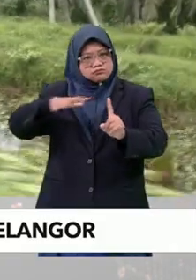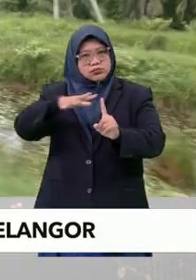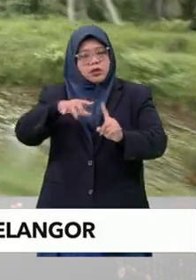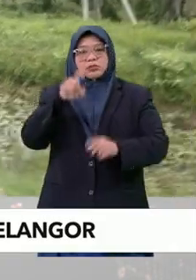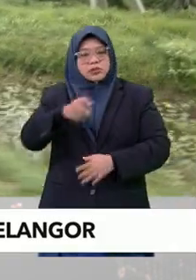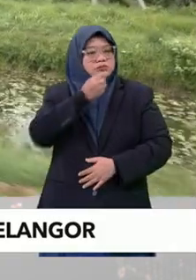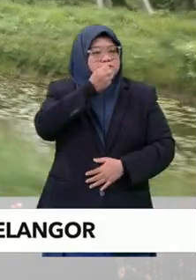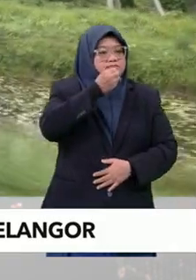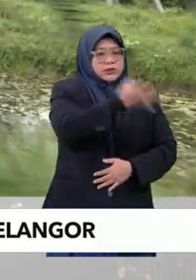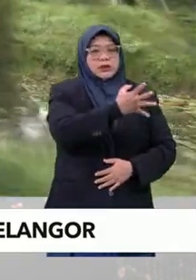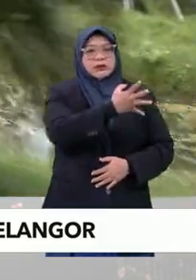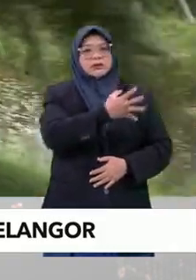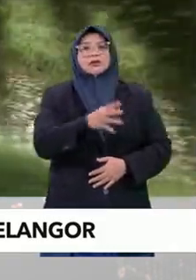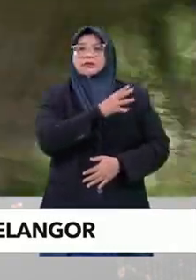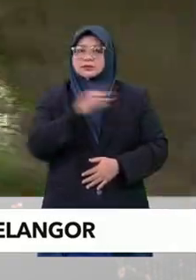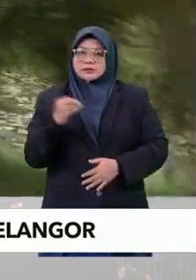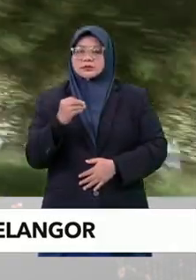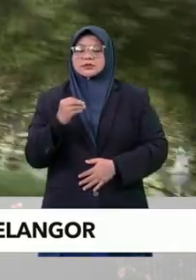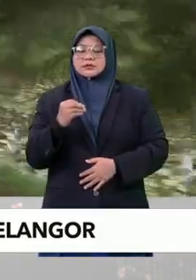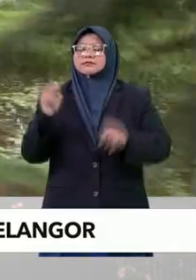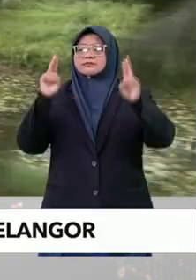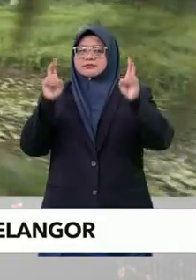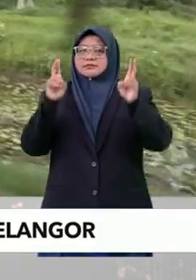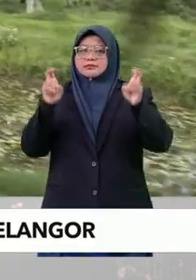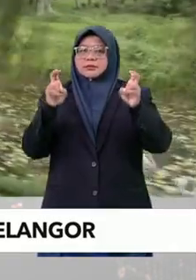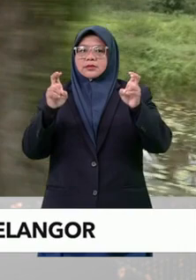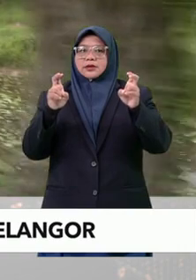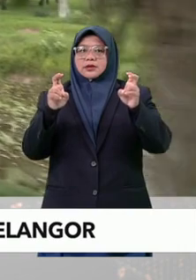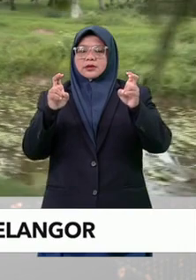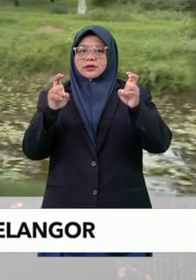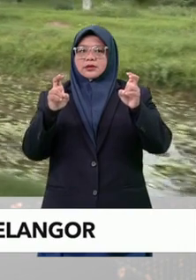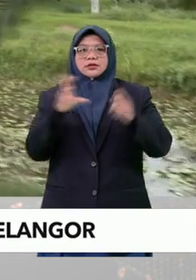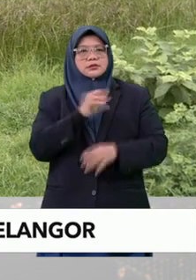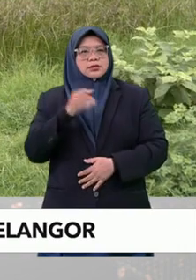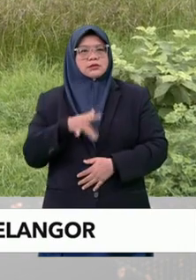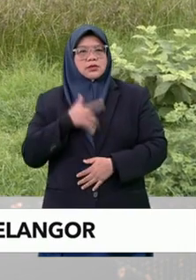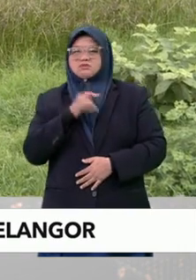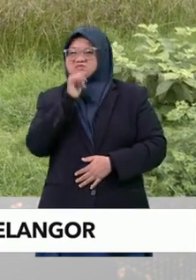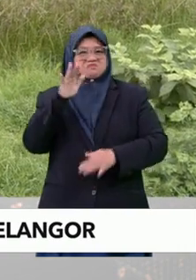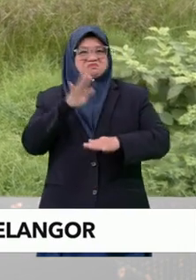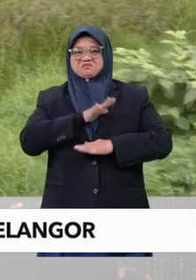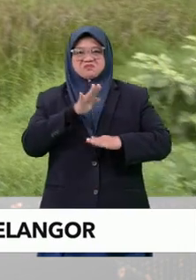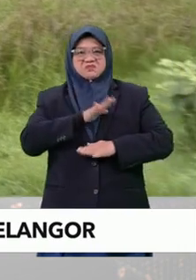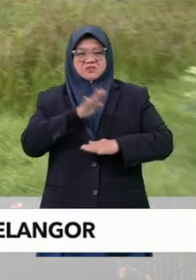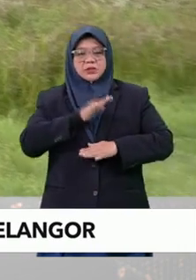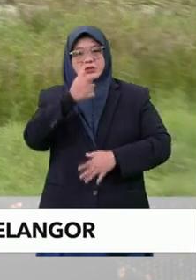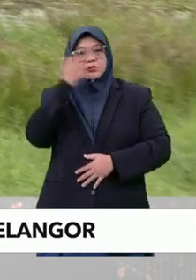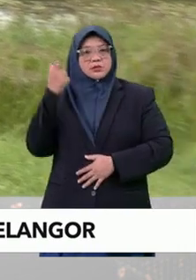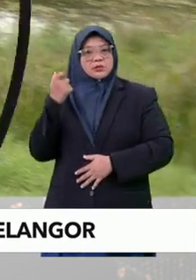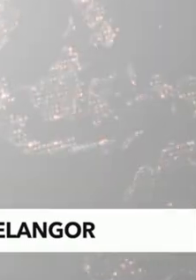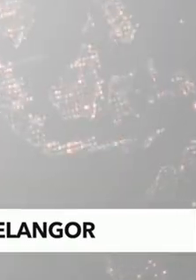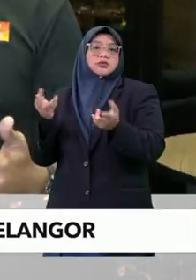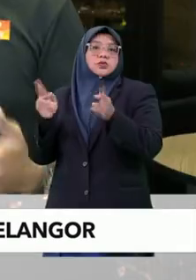mereka sebagai stakeholder jadi ini antara isu yang membuat frame mereka merasa ketidakpuasan hati terhadap kontraktor